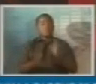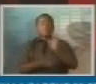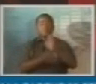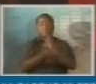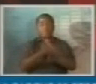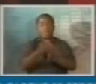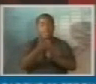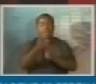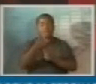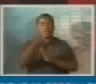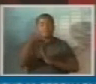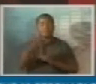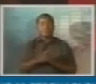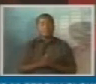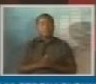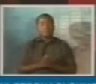tusianze